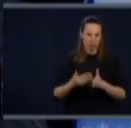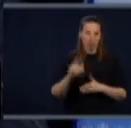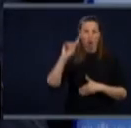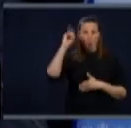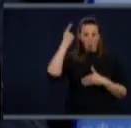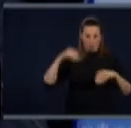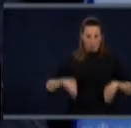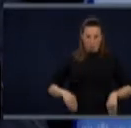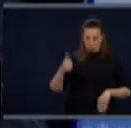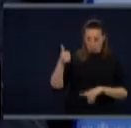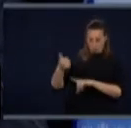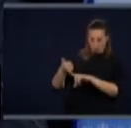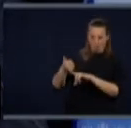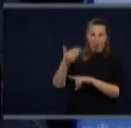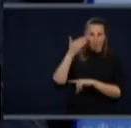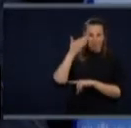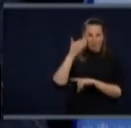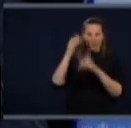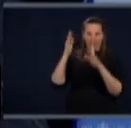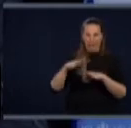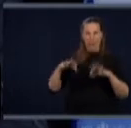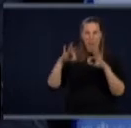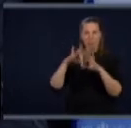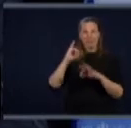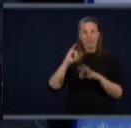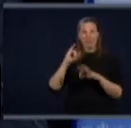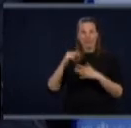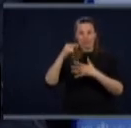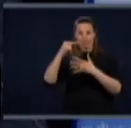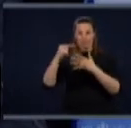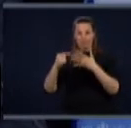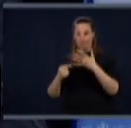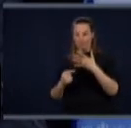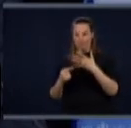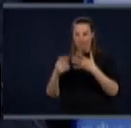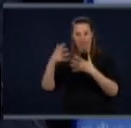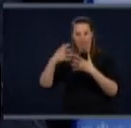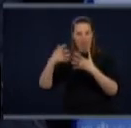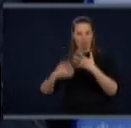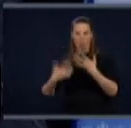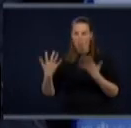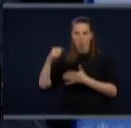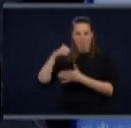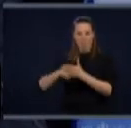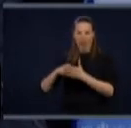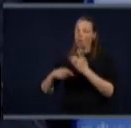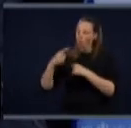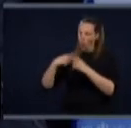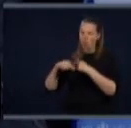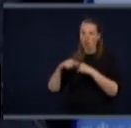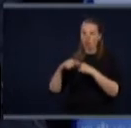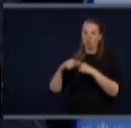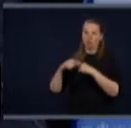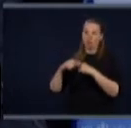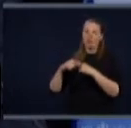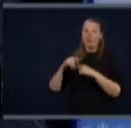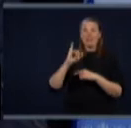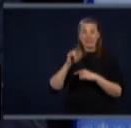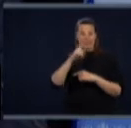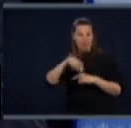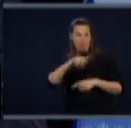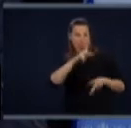va évaluer. Si les conditions ne sont pas au rendez-vous, on va revenir en arrière. Et si la population